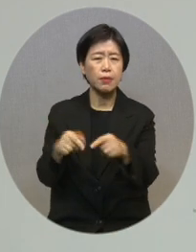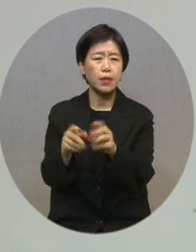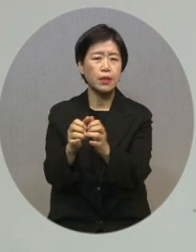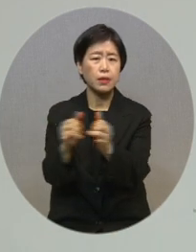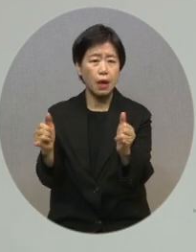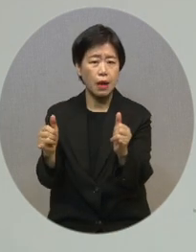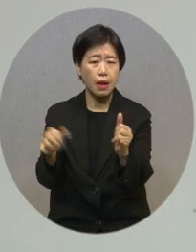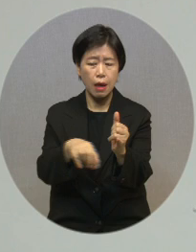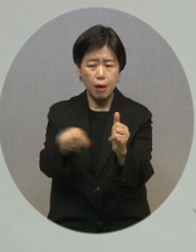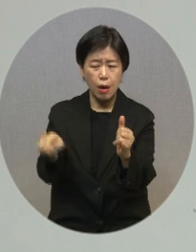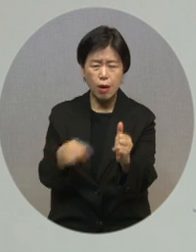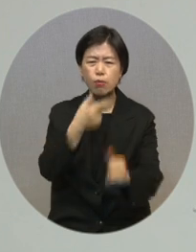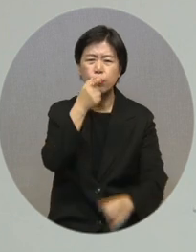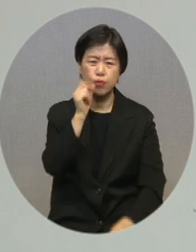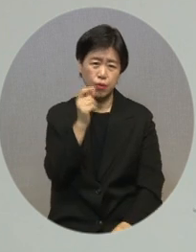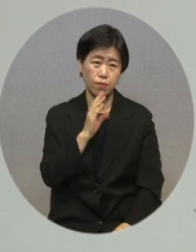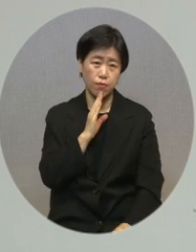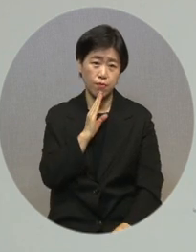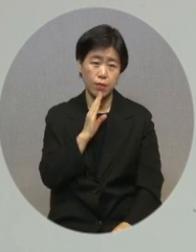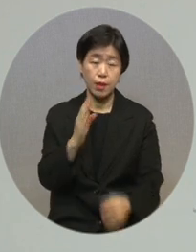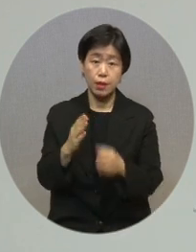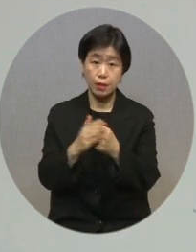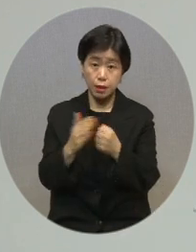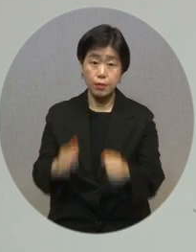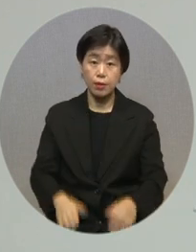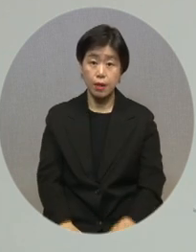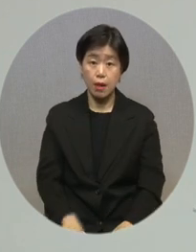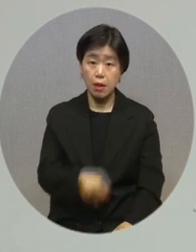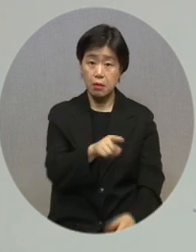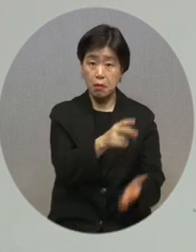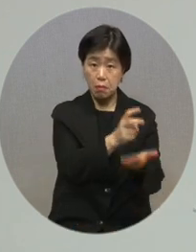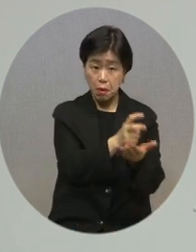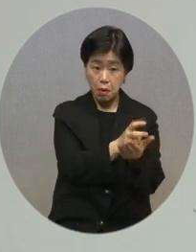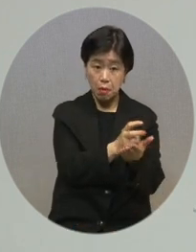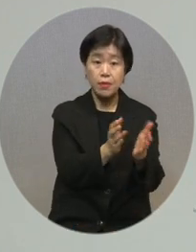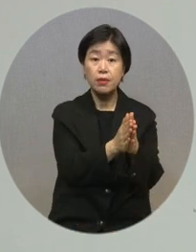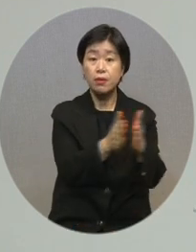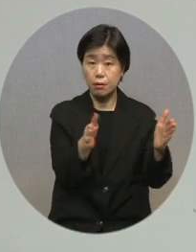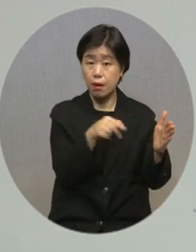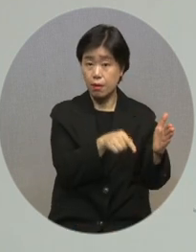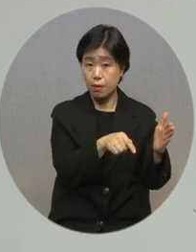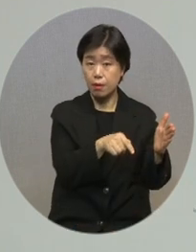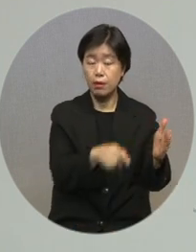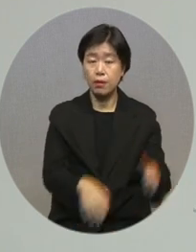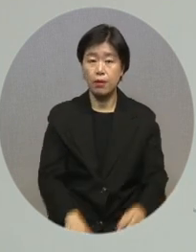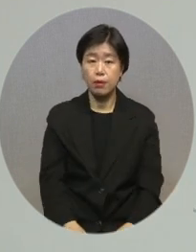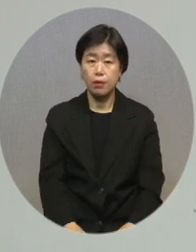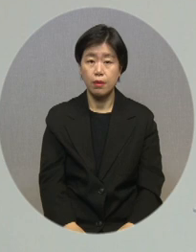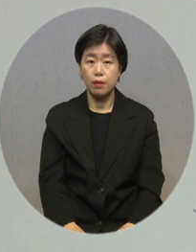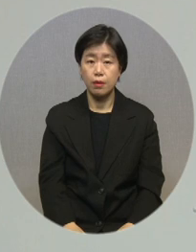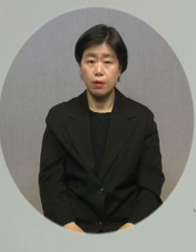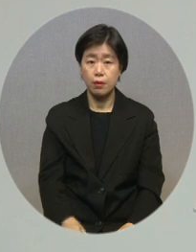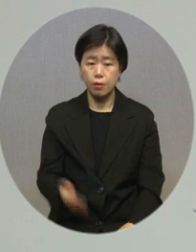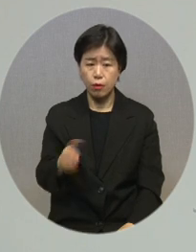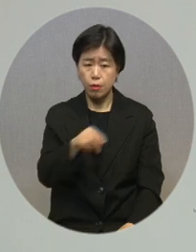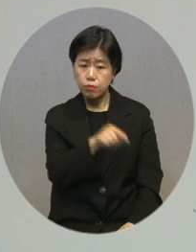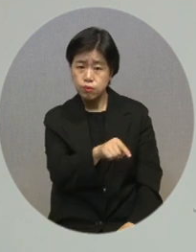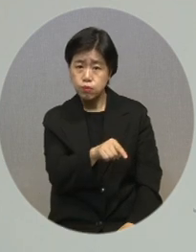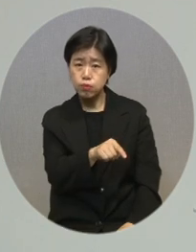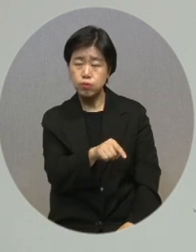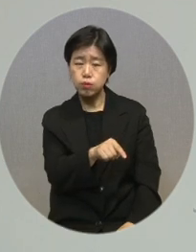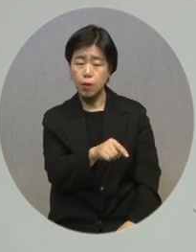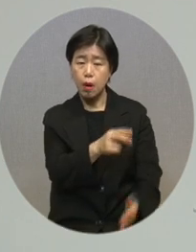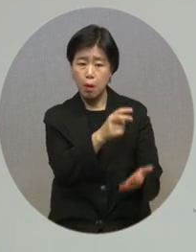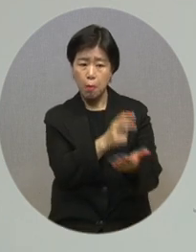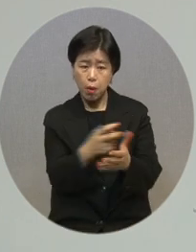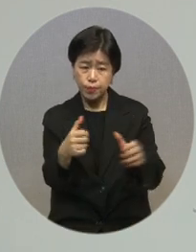부족한 그 경우가 많습니다. 네. 그러다 보니까 중대재해처벌법은 그 시행이 됐는데 네. 거기에 대한 준비는 좀 안 돼 있는